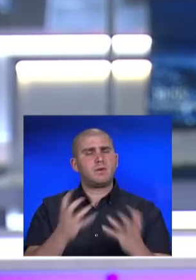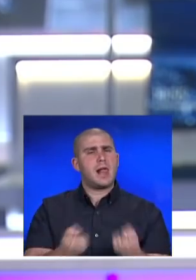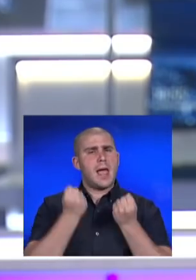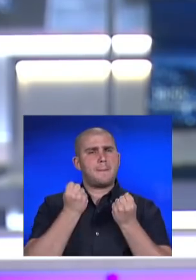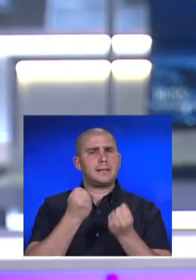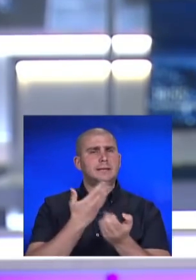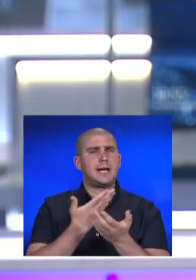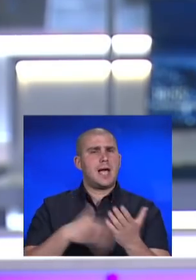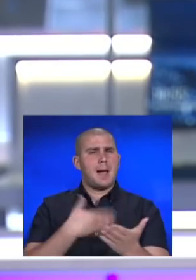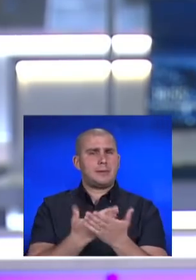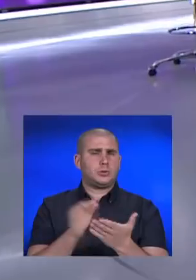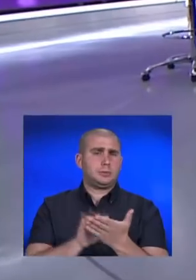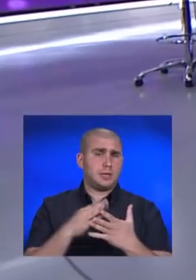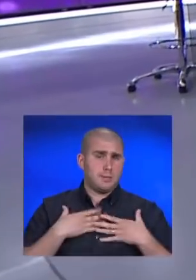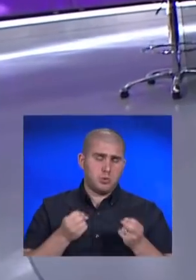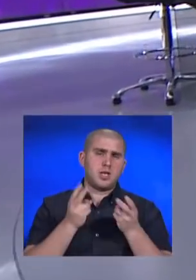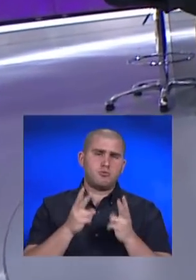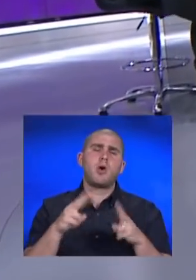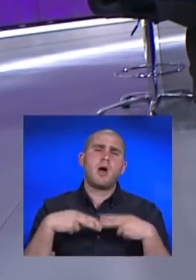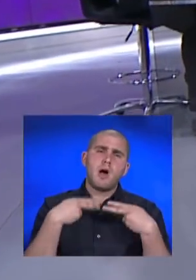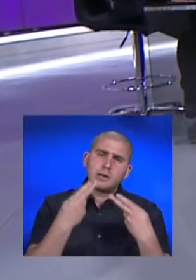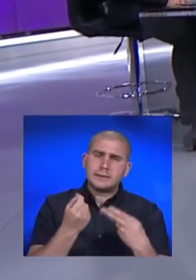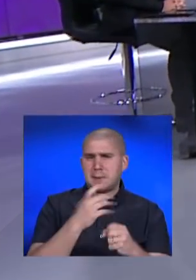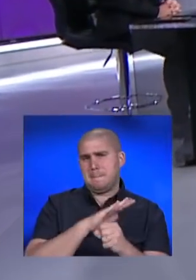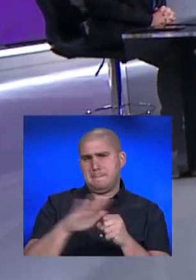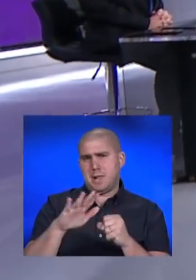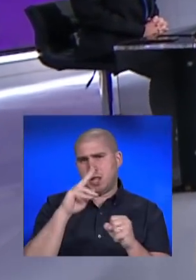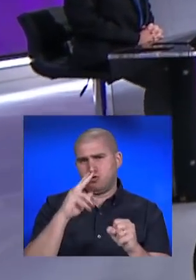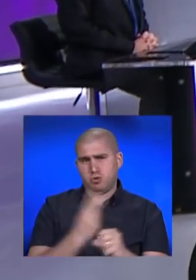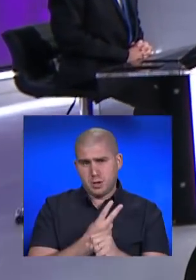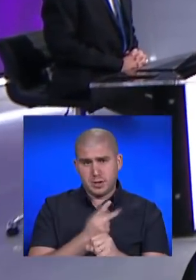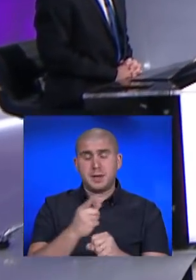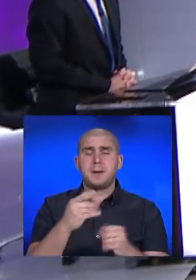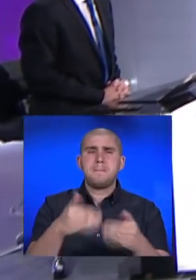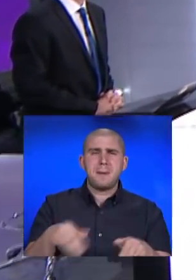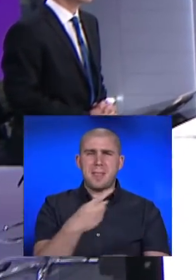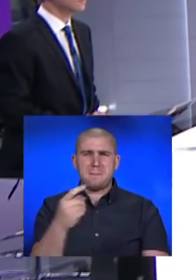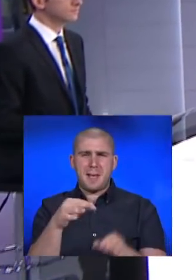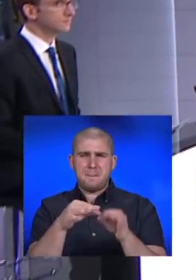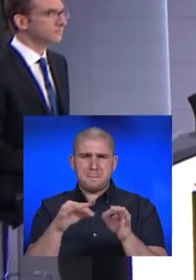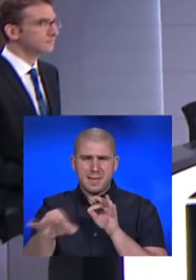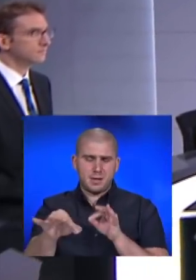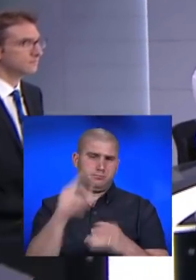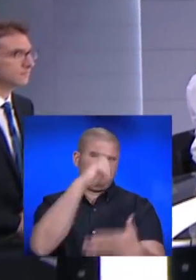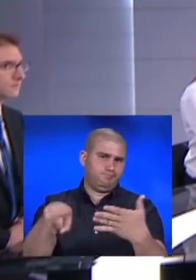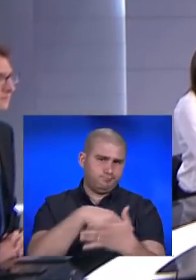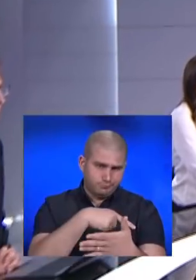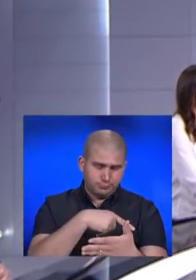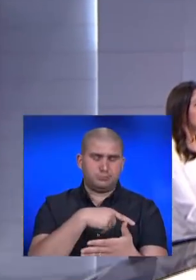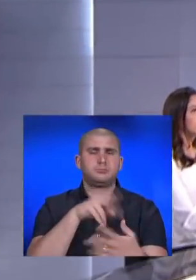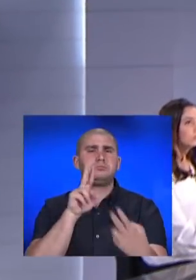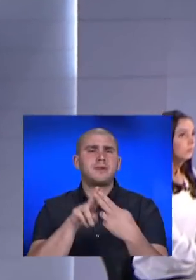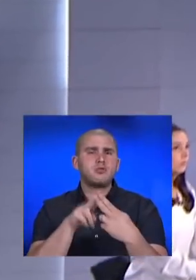הבריאות שיאפשרו חזרה כמעט מלאה לשגרה. מגבלת 100 מטרים תבוטל לגמרי. מפגשים חברתיים